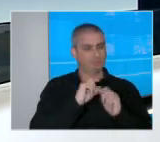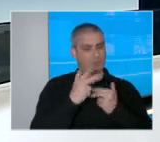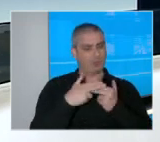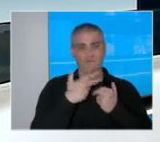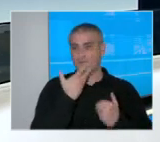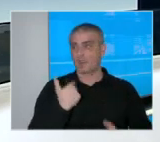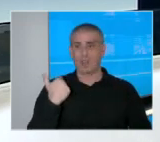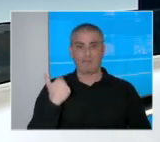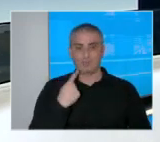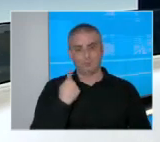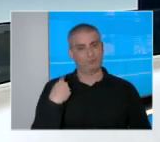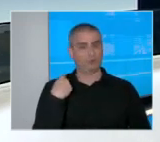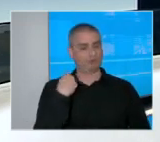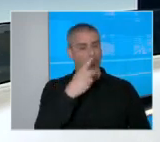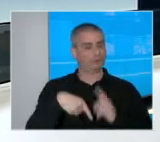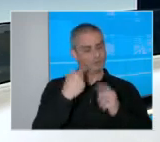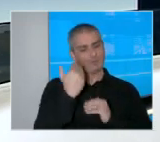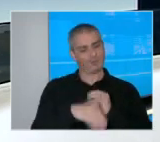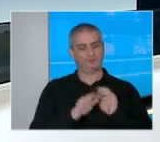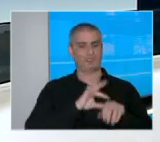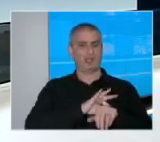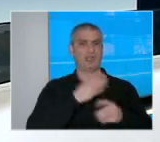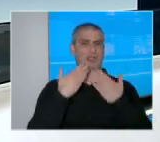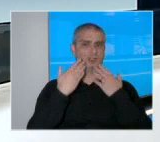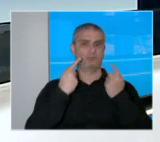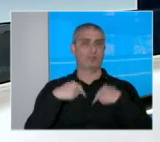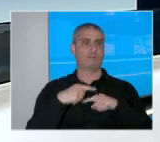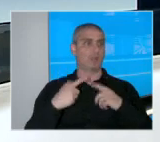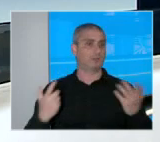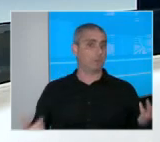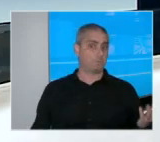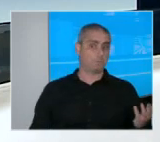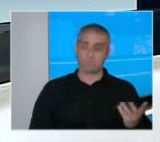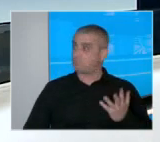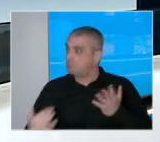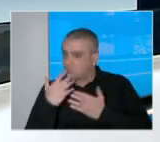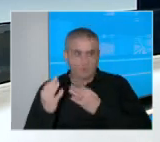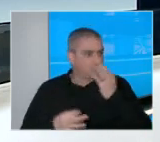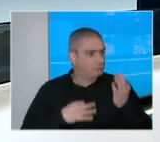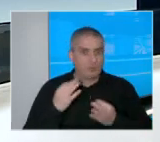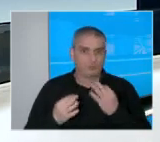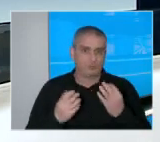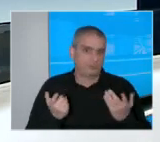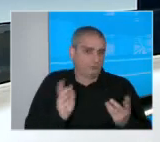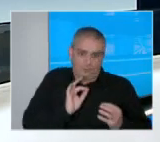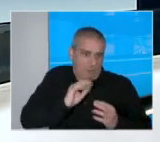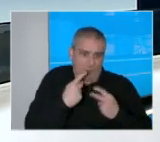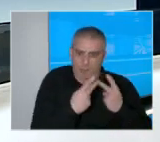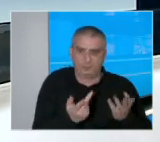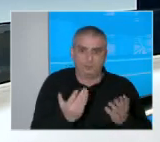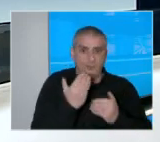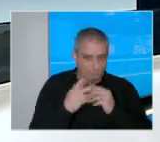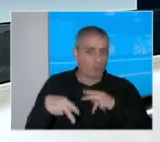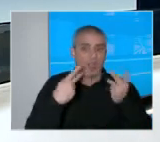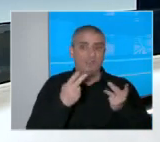קרובים לגפני, גפני חוזר בשבוע הבא, תפסיק לנהל את ישיבות הוועדה. מבררים קצת פה, מבררים שם. גפני רחוק מלחזור. רחוק, בסוף